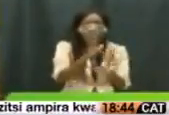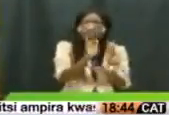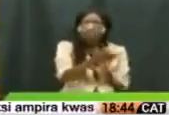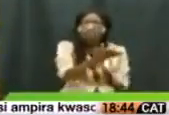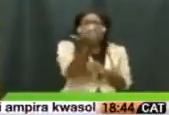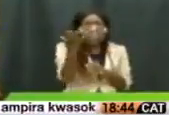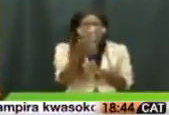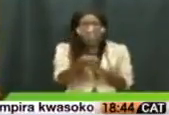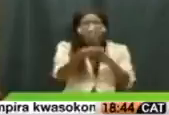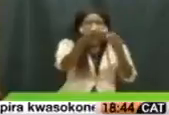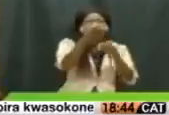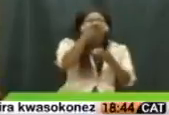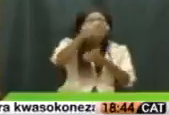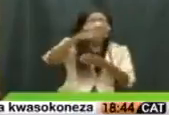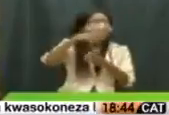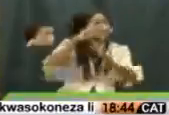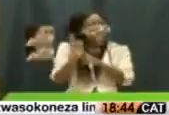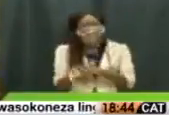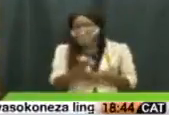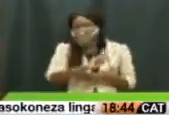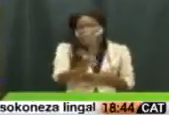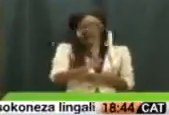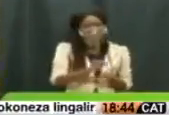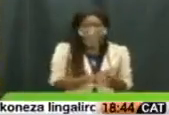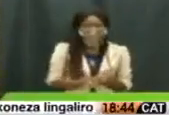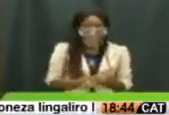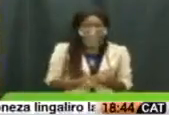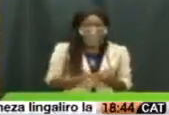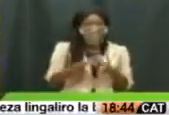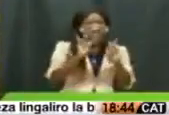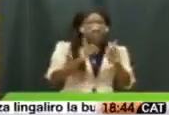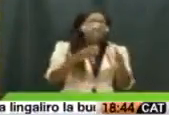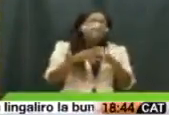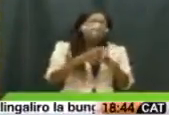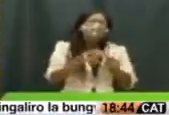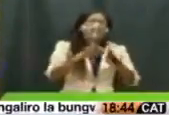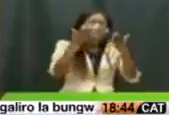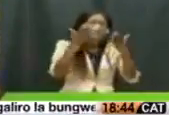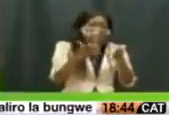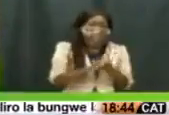oxygen amatisiya yeah, pali anthu ambiri mbiri ndithu amene